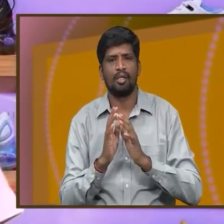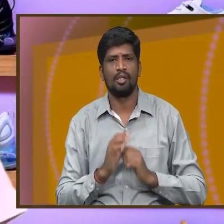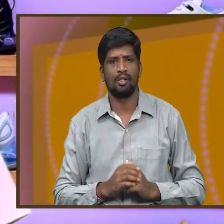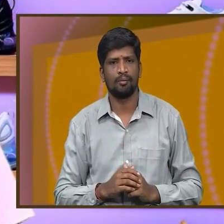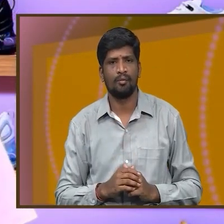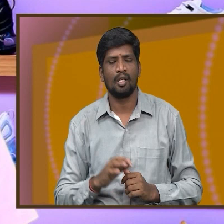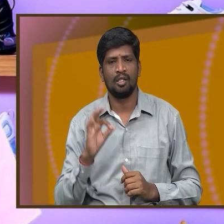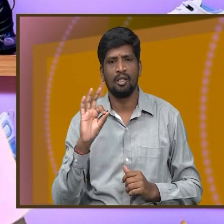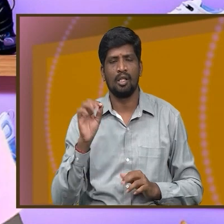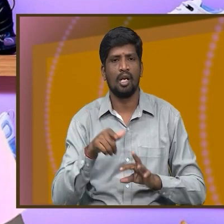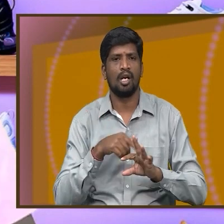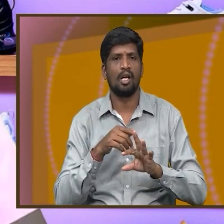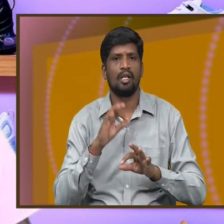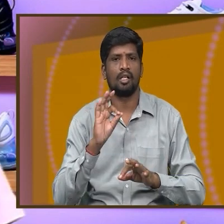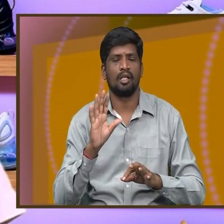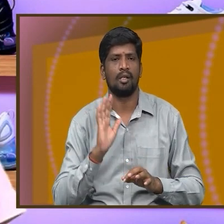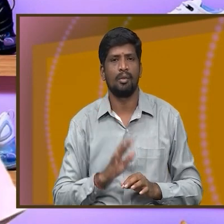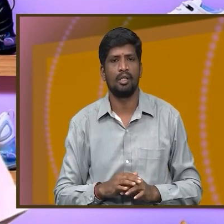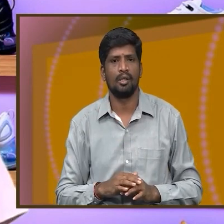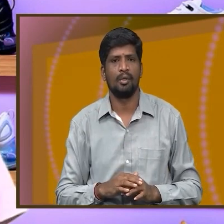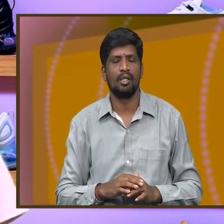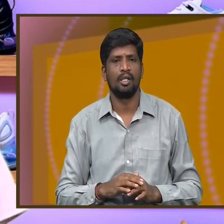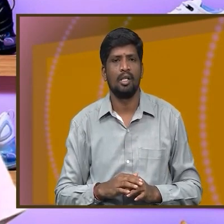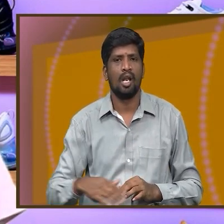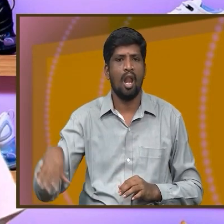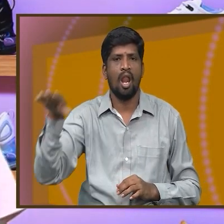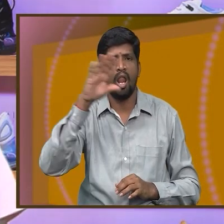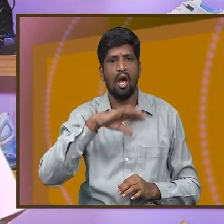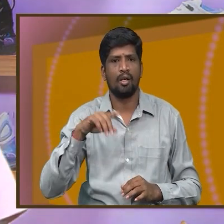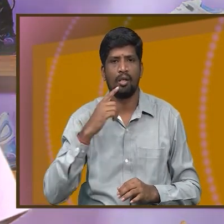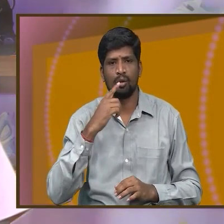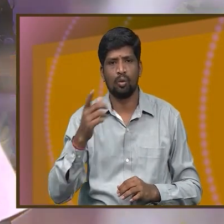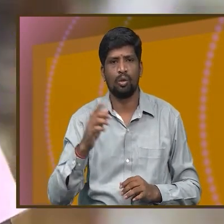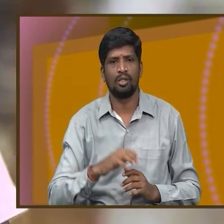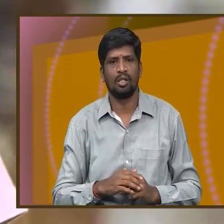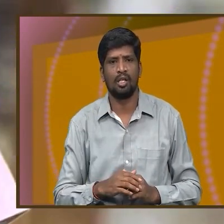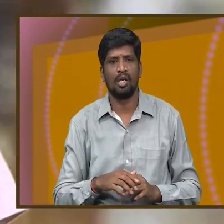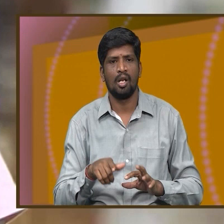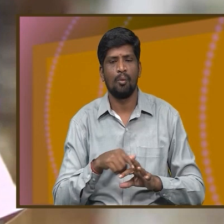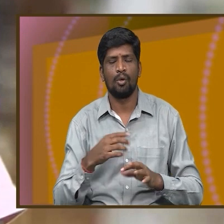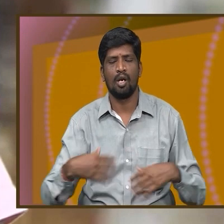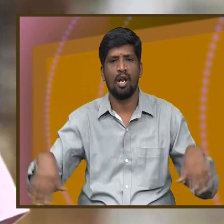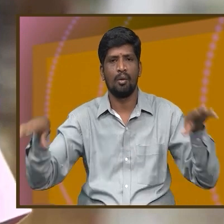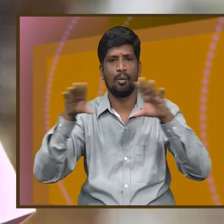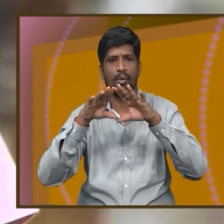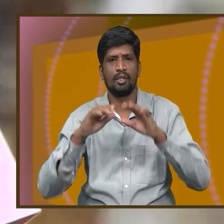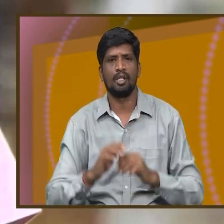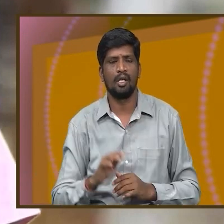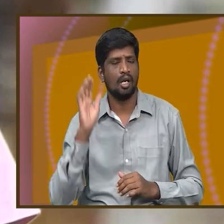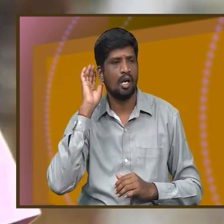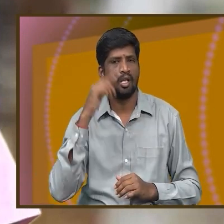சிறந்த காலனியாக என்ன செய்யுது அது இருக்குது. அப்படி இப்படி புகழ் வந்து ஒவ்வொரு இடங்களும் என்ன செய்யுது, அந்த காலனியுடைய புகழ் அங்கங்கே